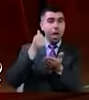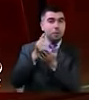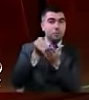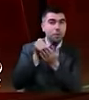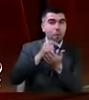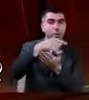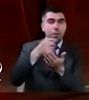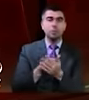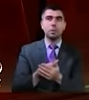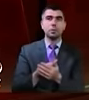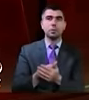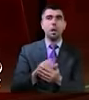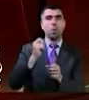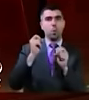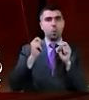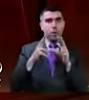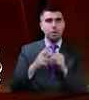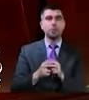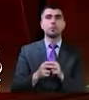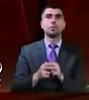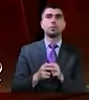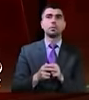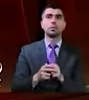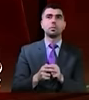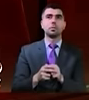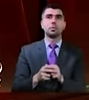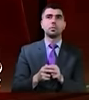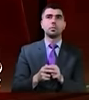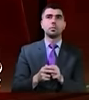أنه من الملائم. إذن بالنسبة